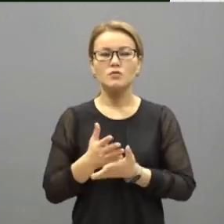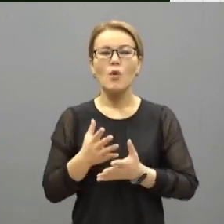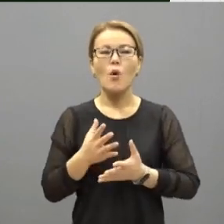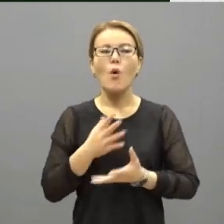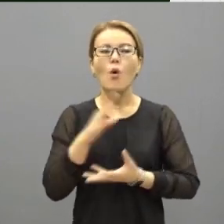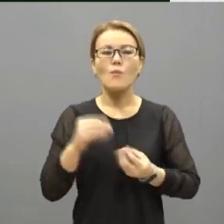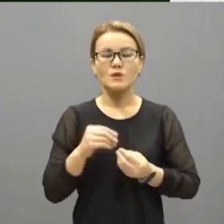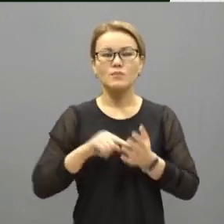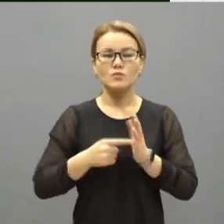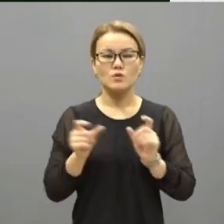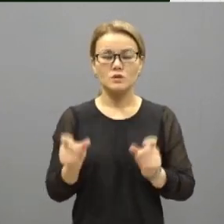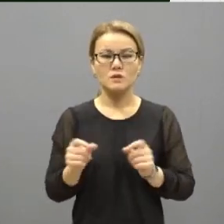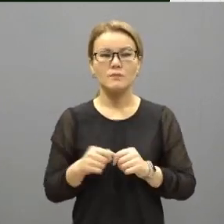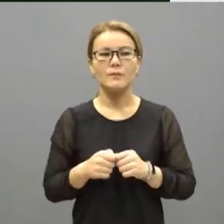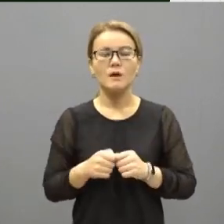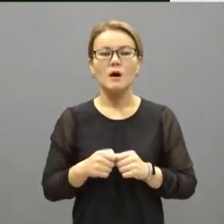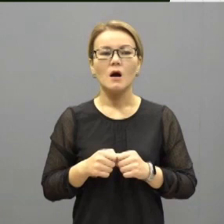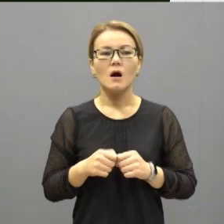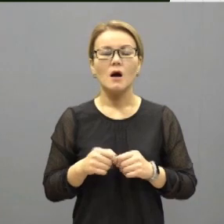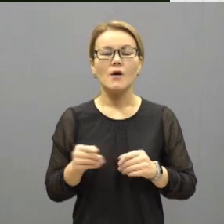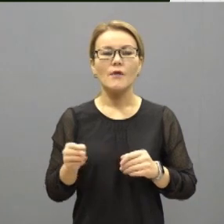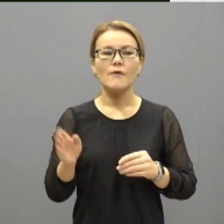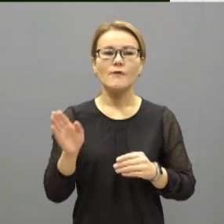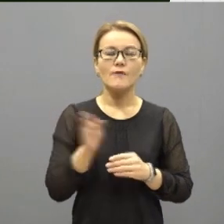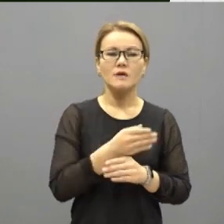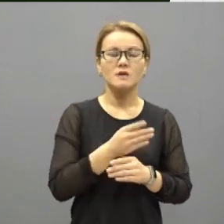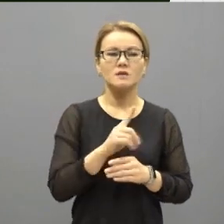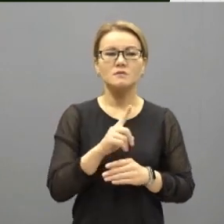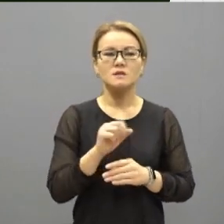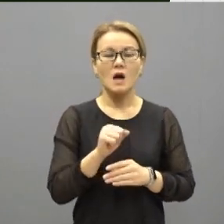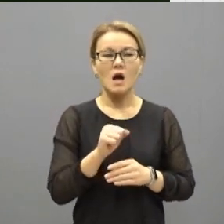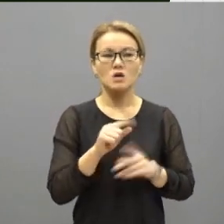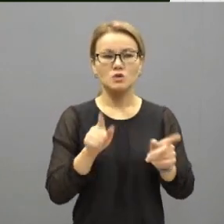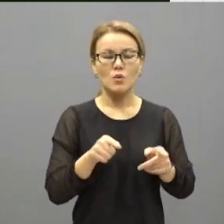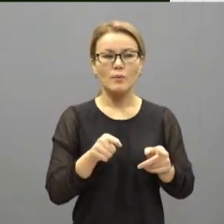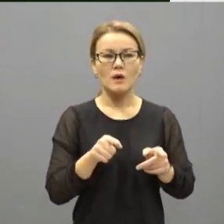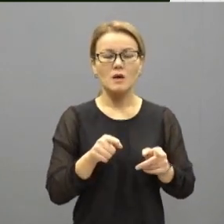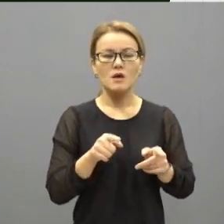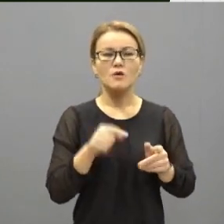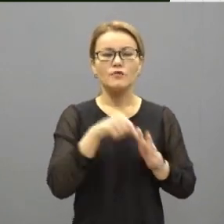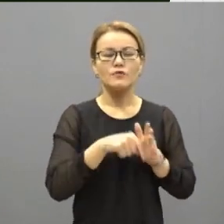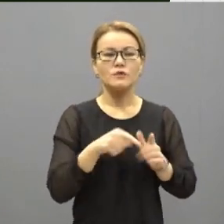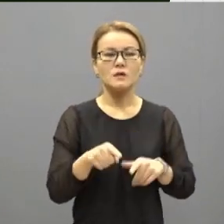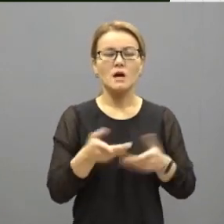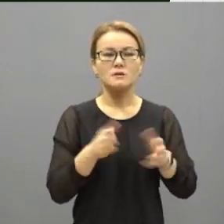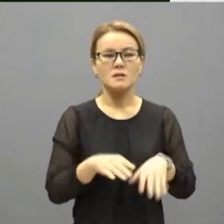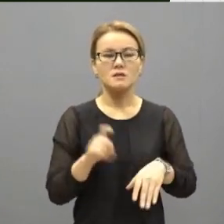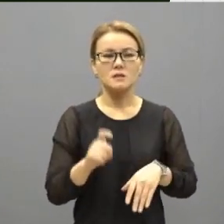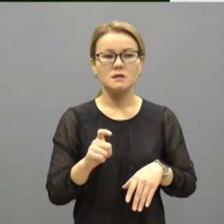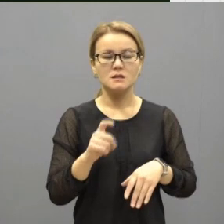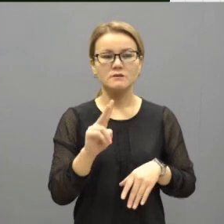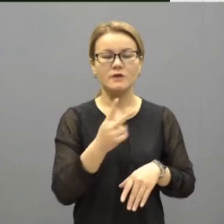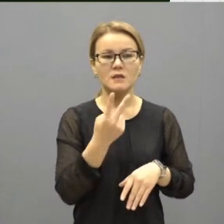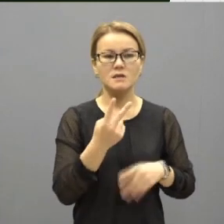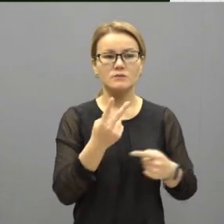множителем. Вынесем его опять за скобку. Тогда внутри скобки у нас останется x в